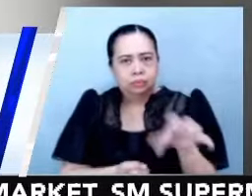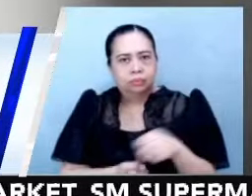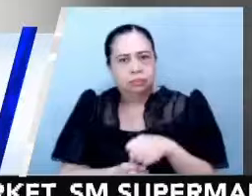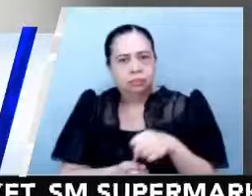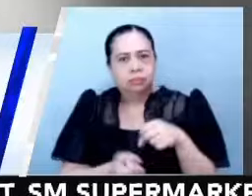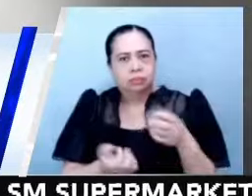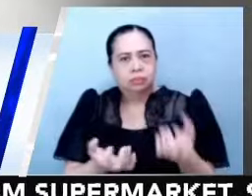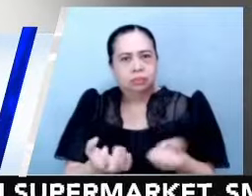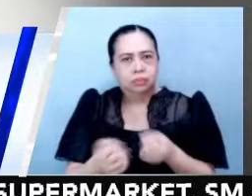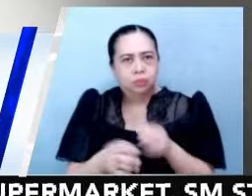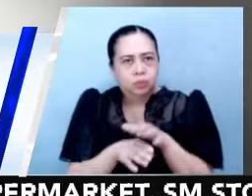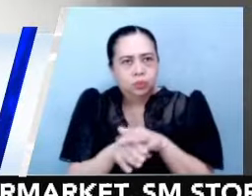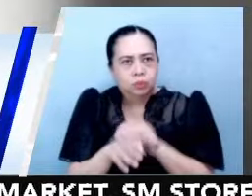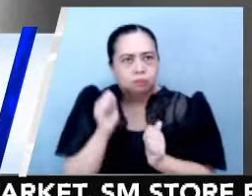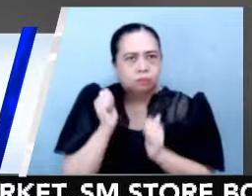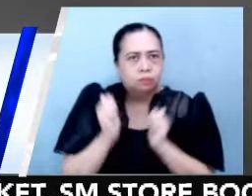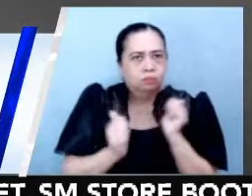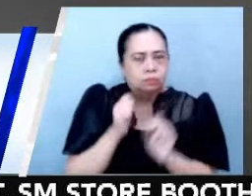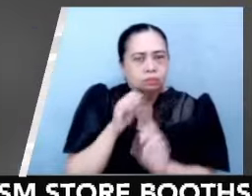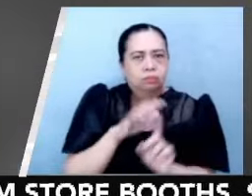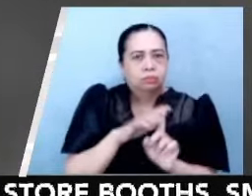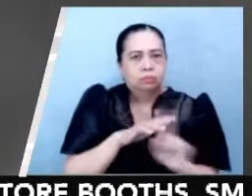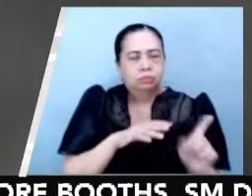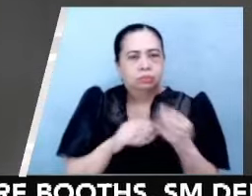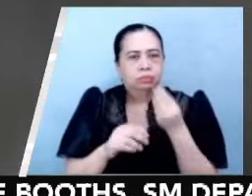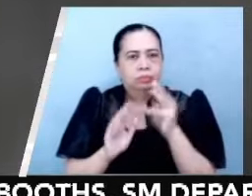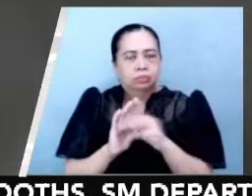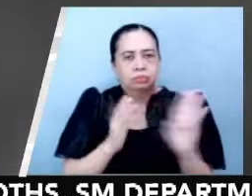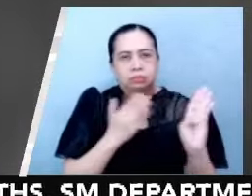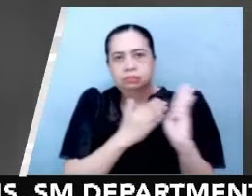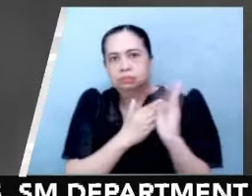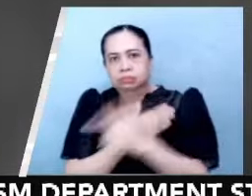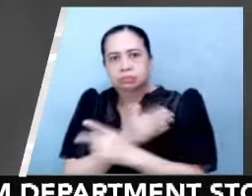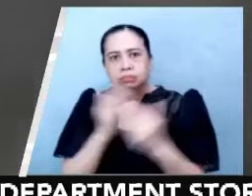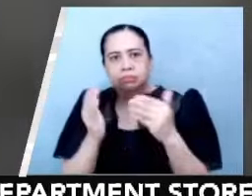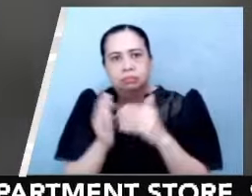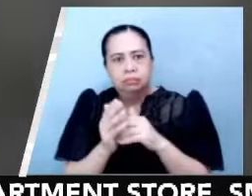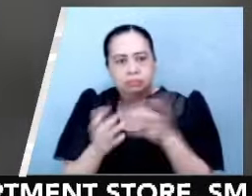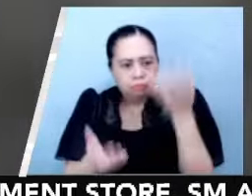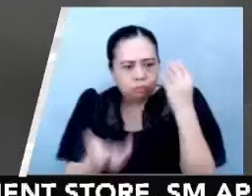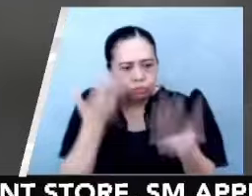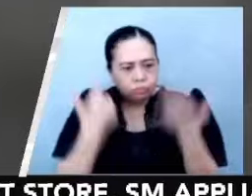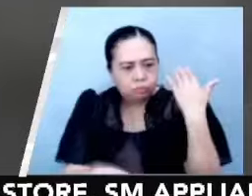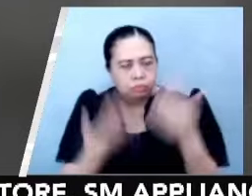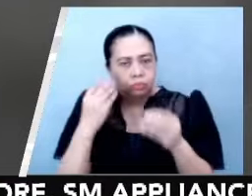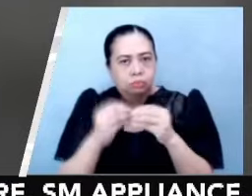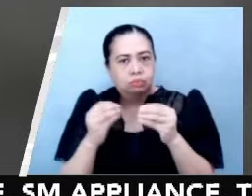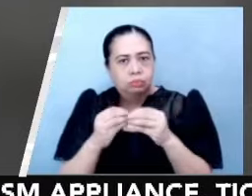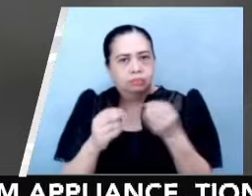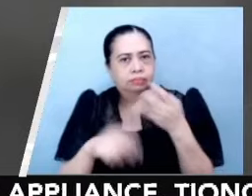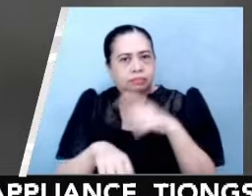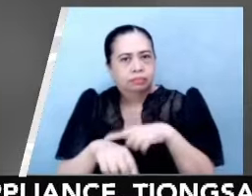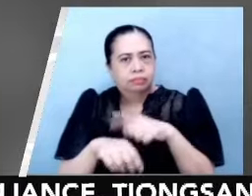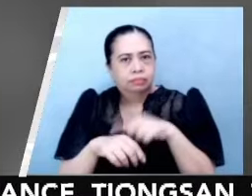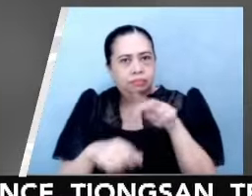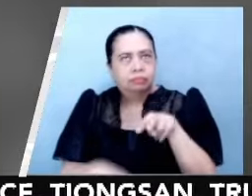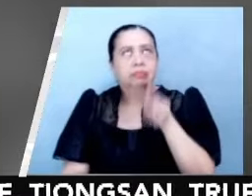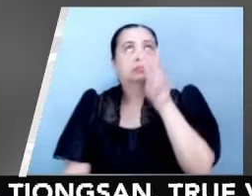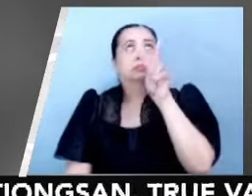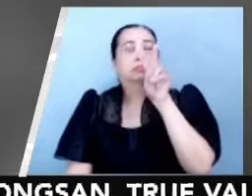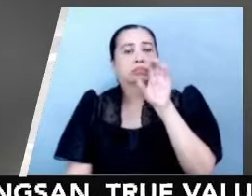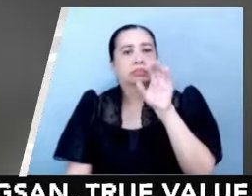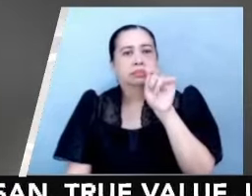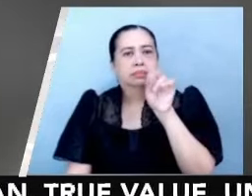dahan-dahang lumabas. Makalipas ang ilang minuto, bumalik ulit ang lalaki at naghalughog. May ilang beses din siyang tumingin sa CCTV camera sa